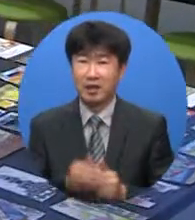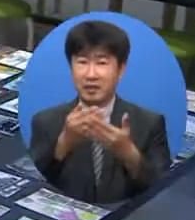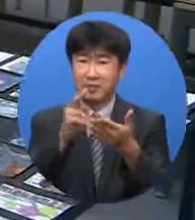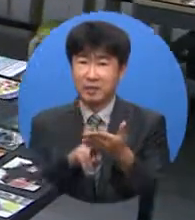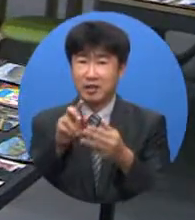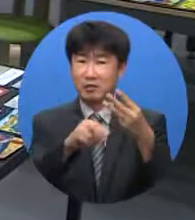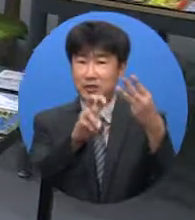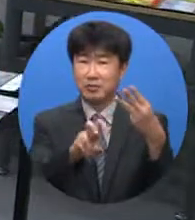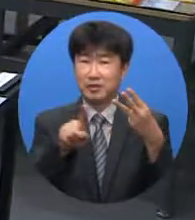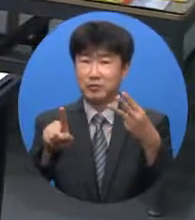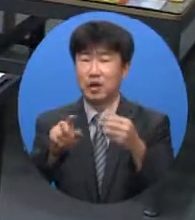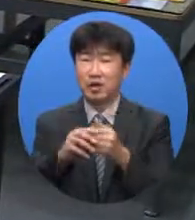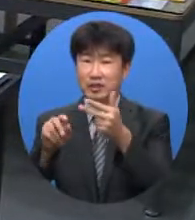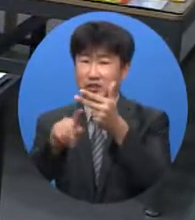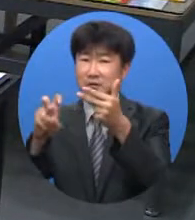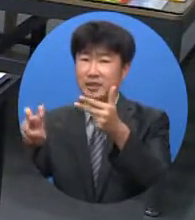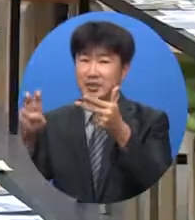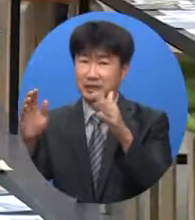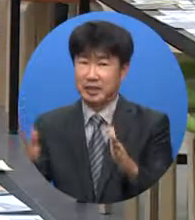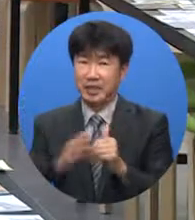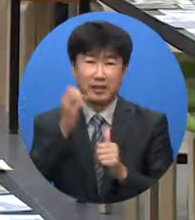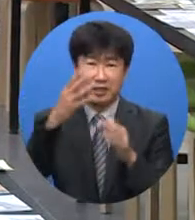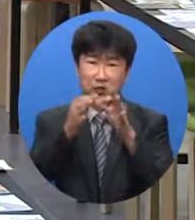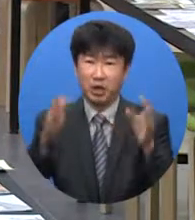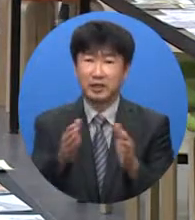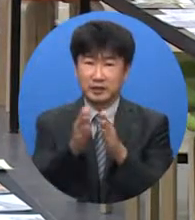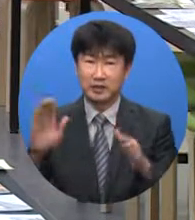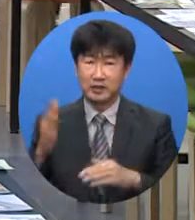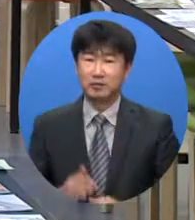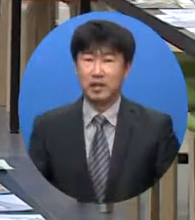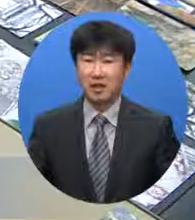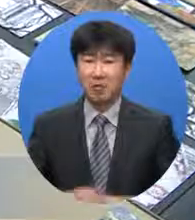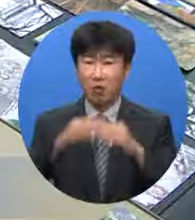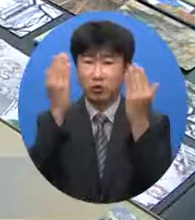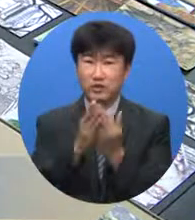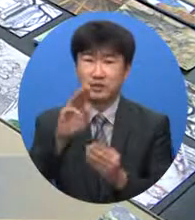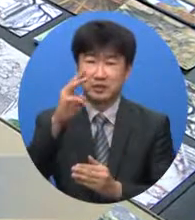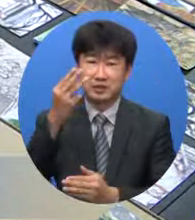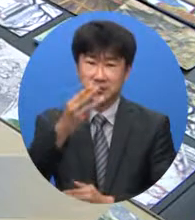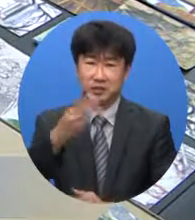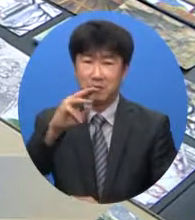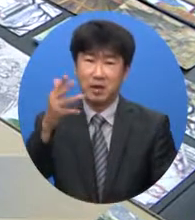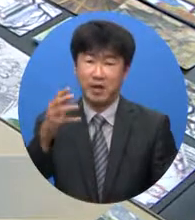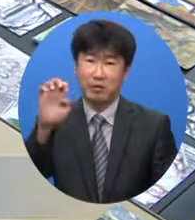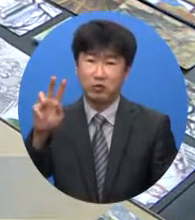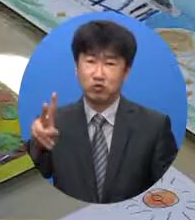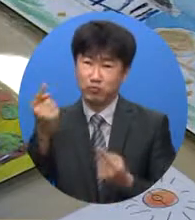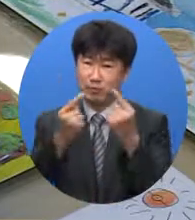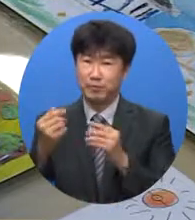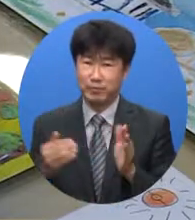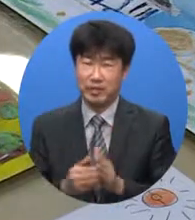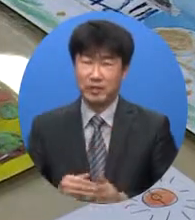그림엽서 공모전은 지난 3월 20일부터 7월 21일까지 넉 달 동안 실시됐는데 총